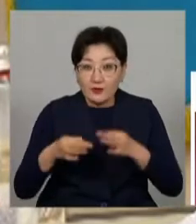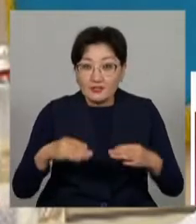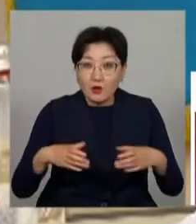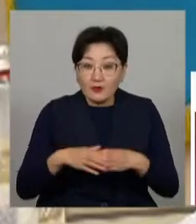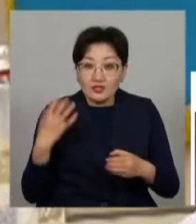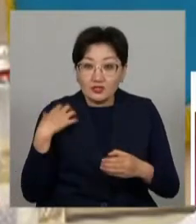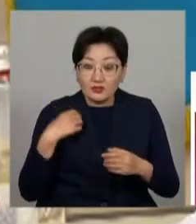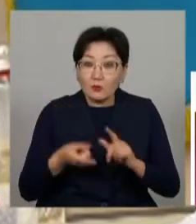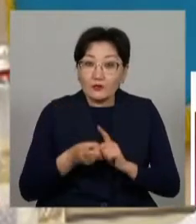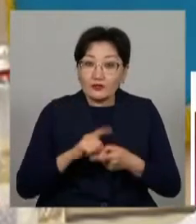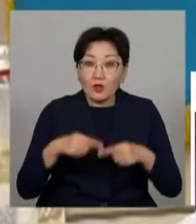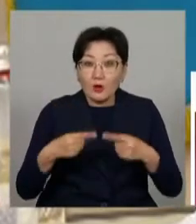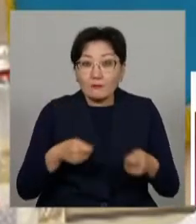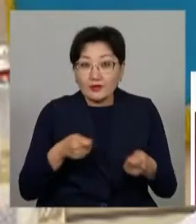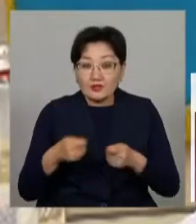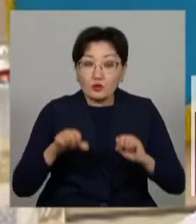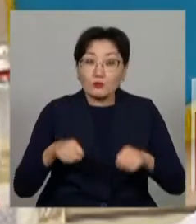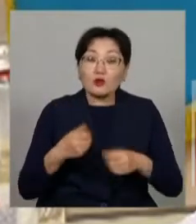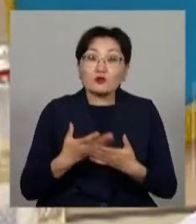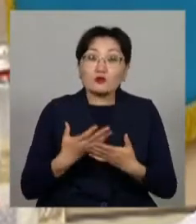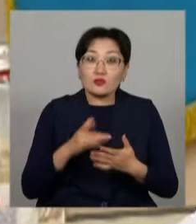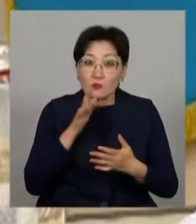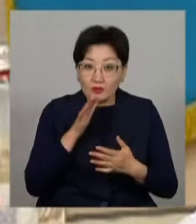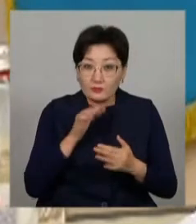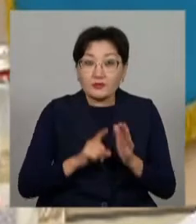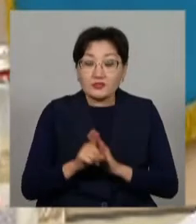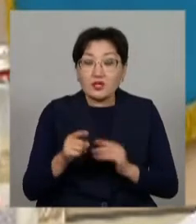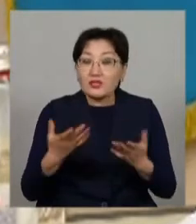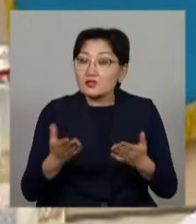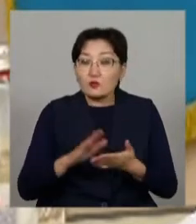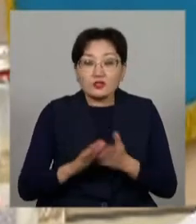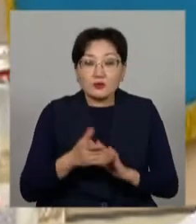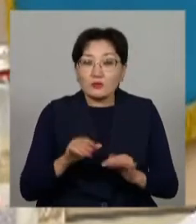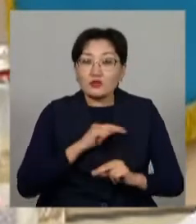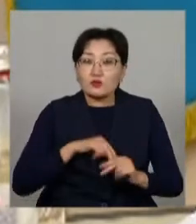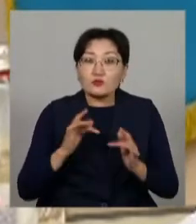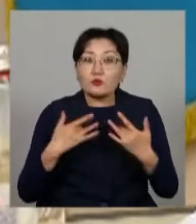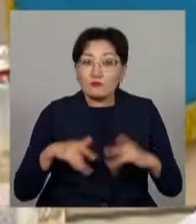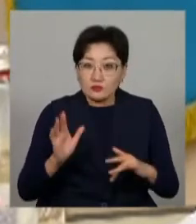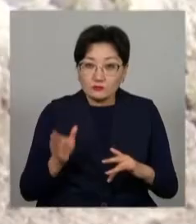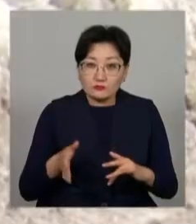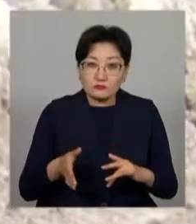қазір жаңа басшылықтың басқару мүмкіндіктерін көрсететін сәт келді. Олай болмаған жағдайда жұмыстан босатылады.